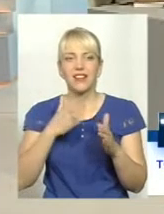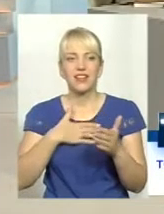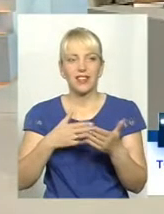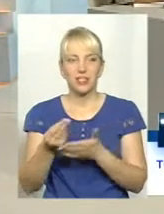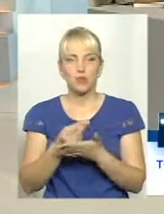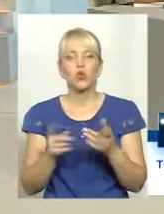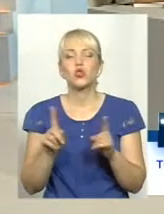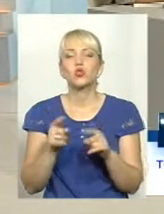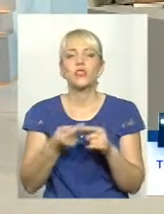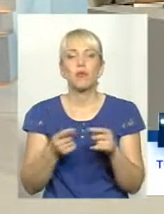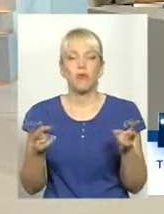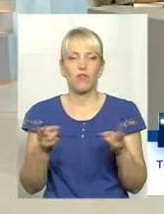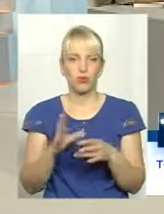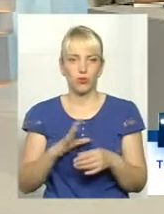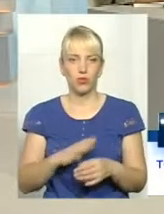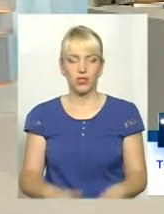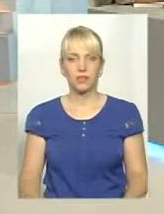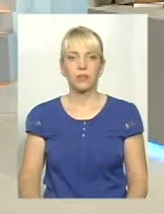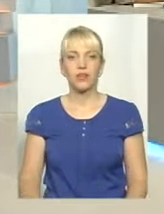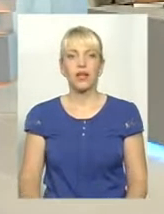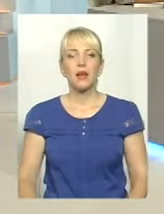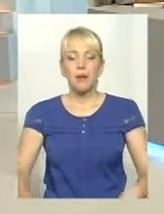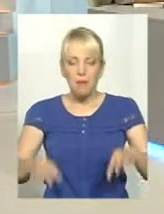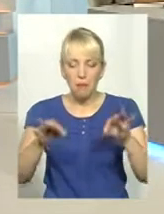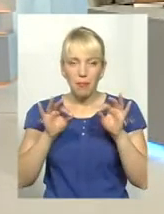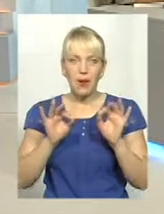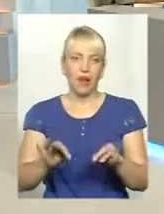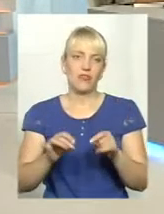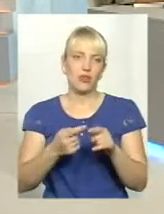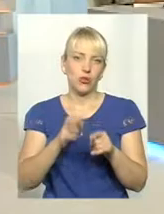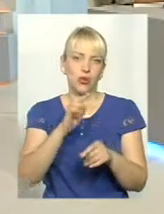бренд, спираючись тільки на раціональні характеристики. А які